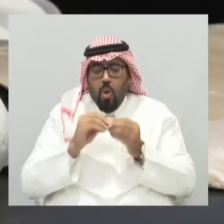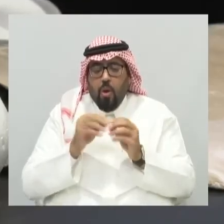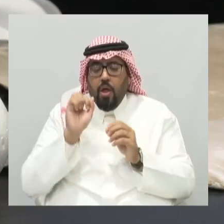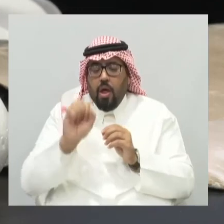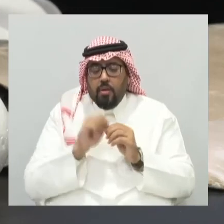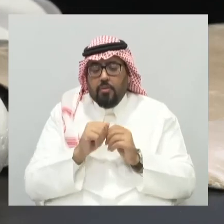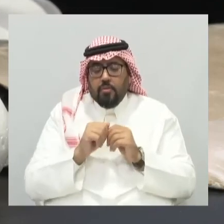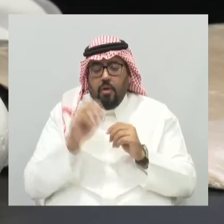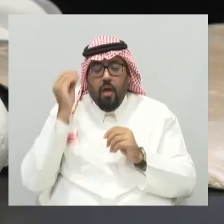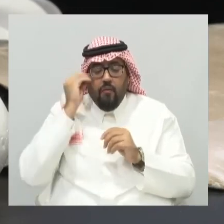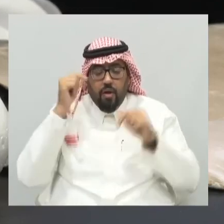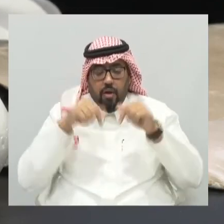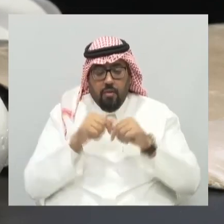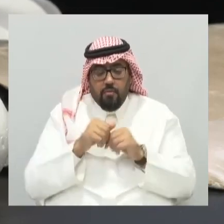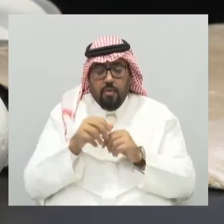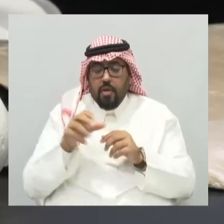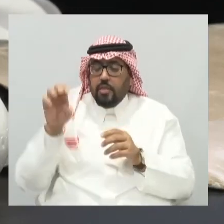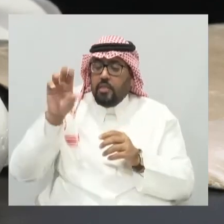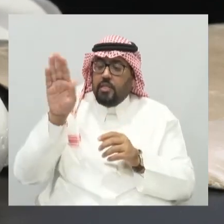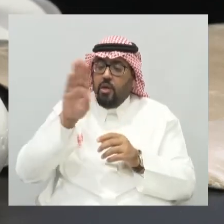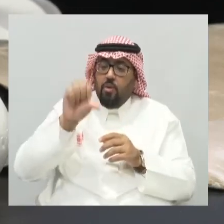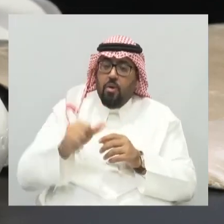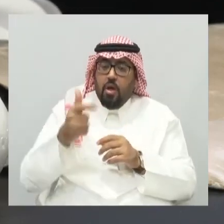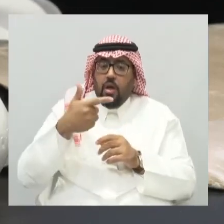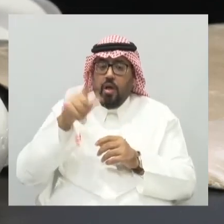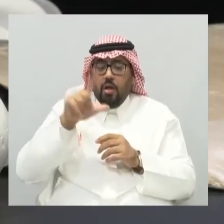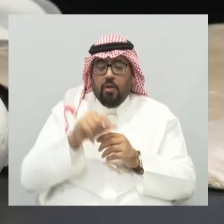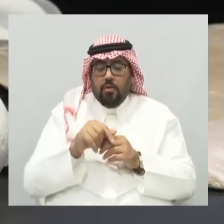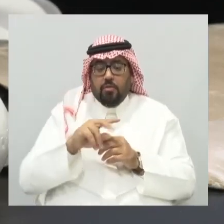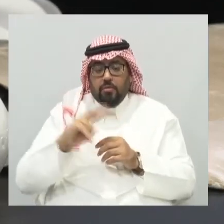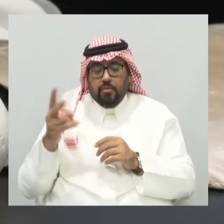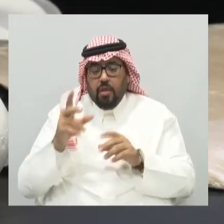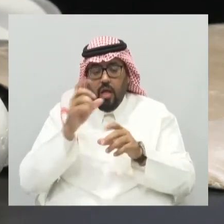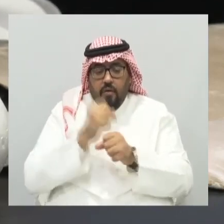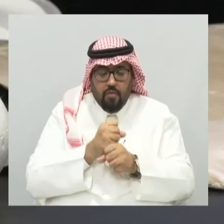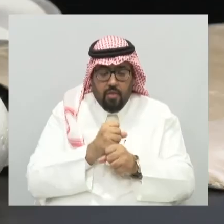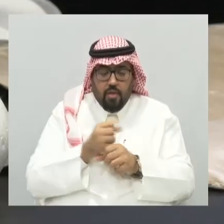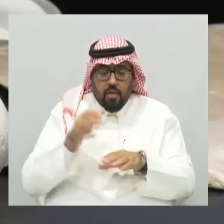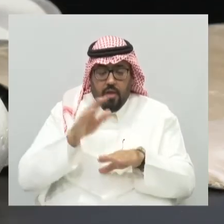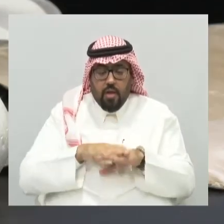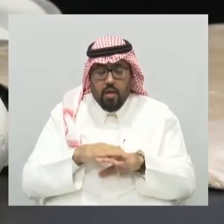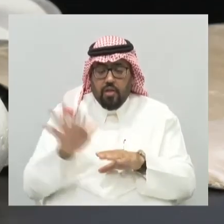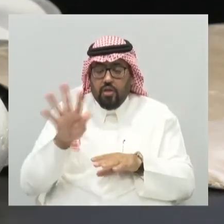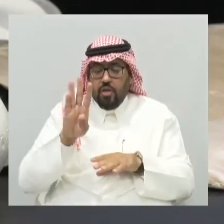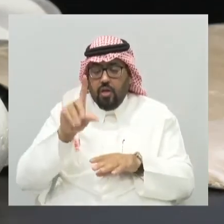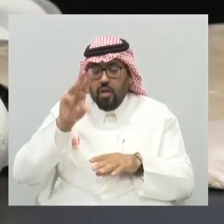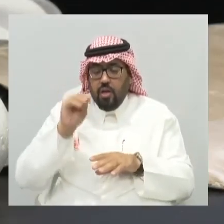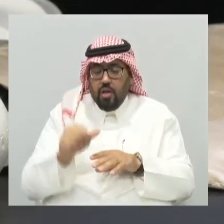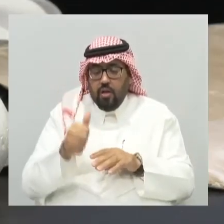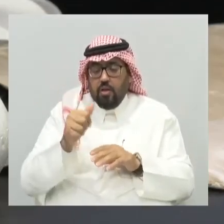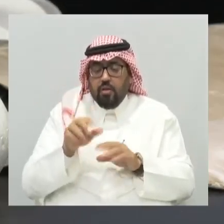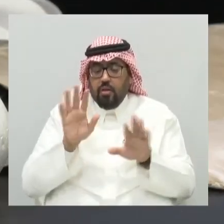ايضا عرفنا اليوم ان السوائل لا تحافظ على شكلها تاخد